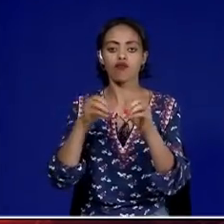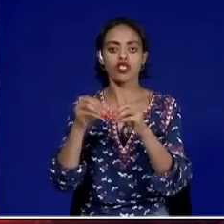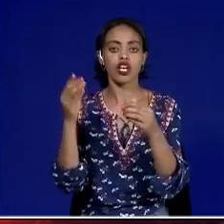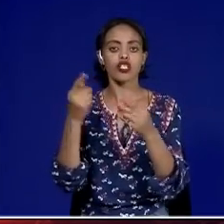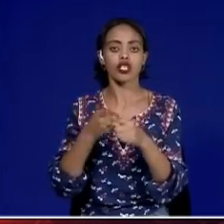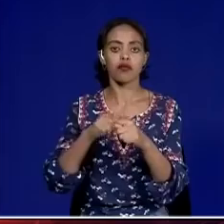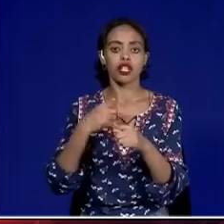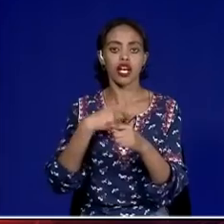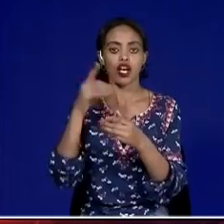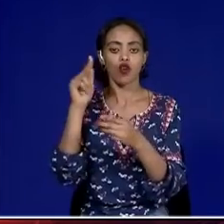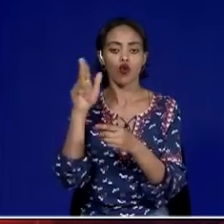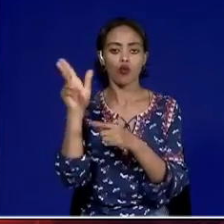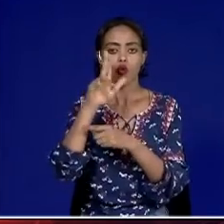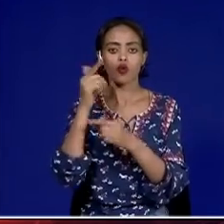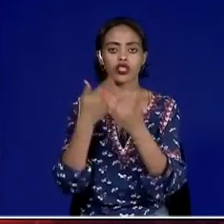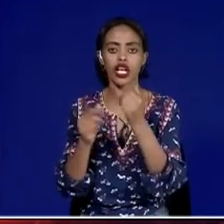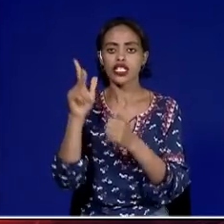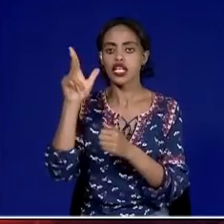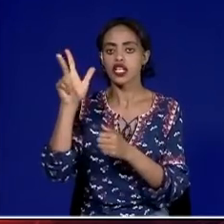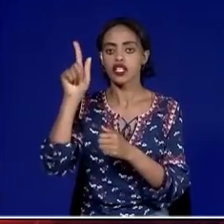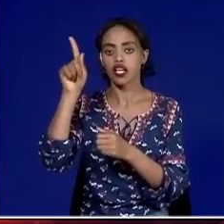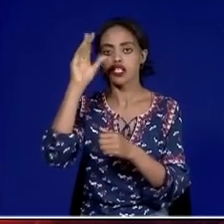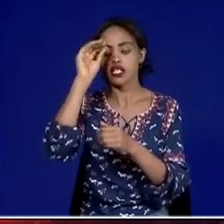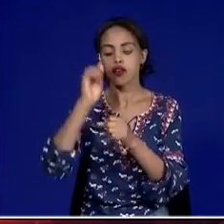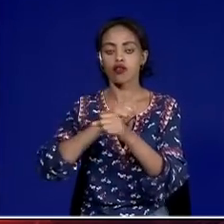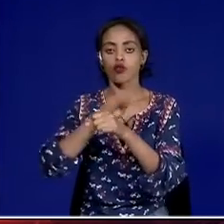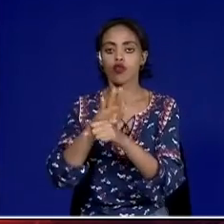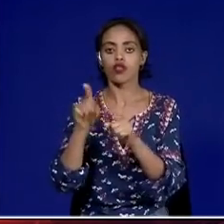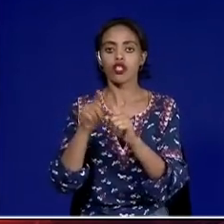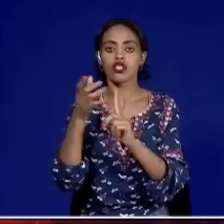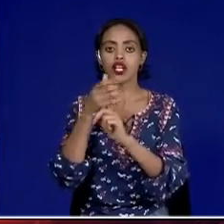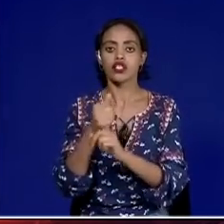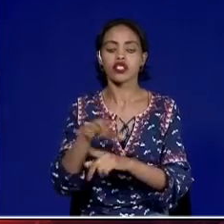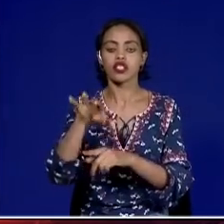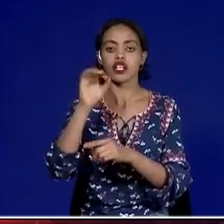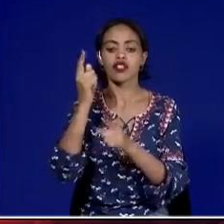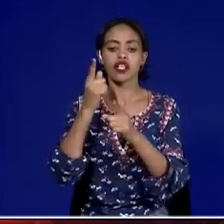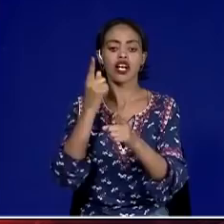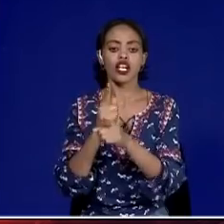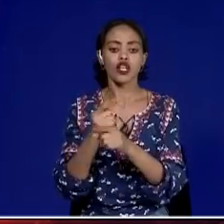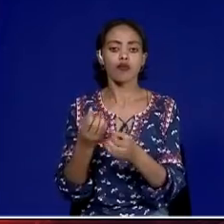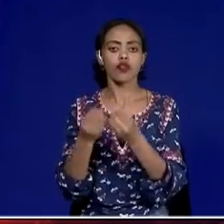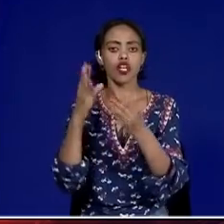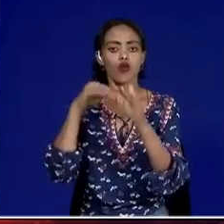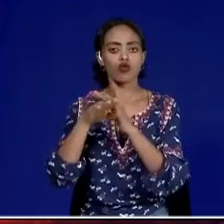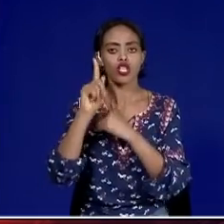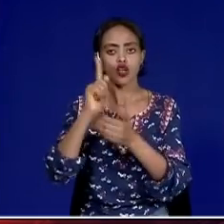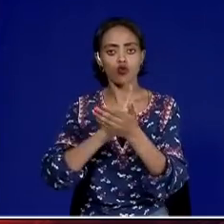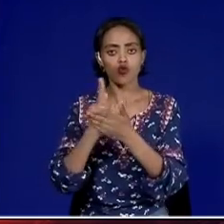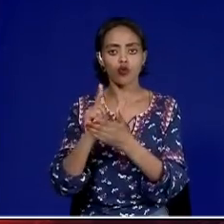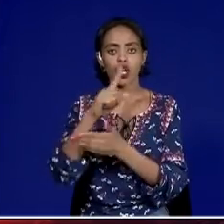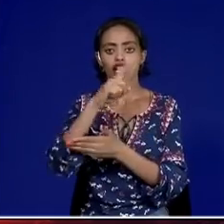ኣብታ ከተማ ሎሚ ረቡዕ ጥራይ 31 ተወሳኽቲ ሰባት ብኮቪድ-19 ከም ዝተተሓዙ ዘረጋገፀ በዝሒ ኣብ ውሽጢ ሓደ ሰሙን